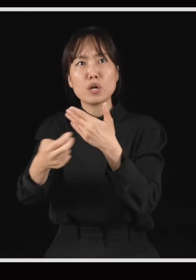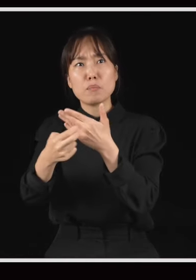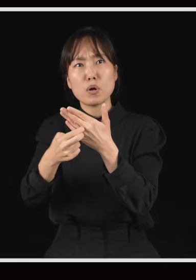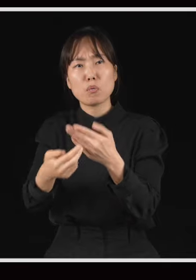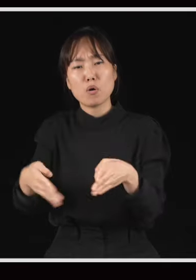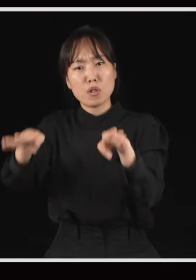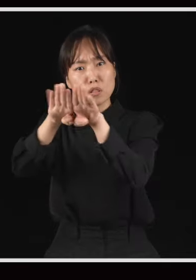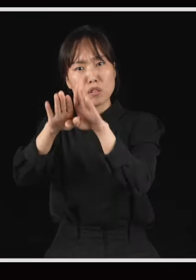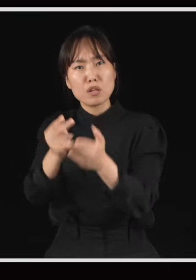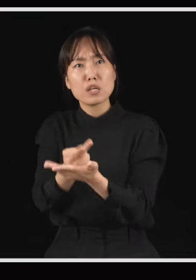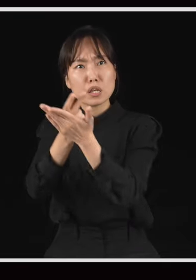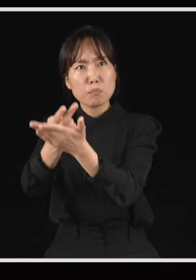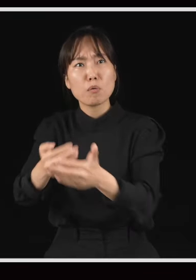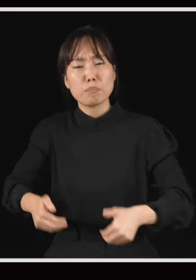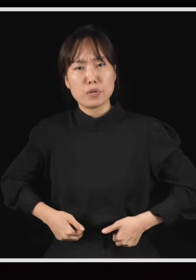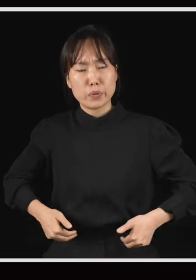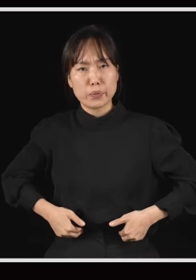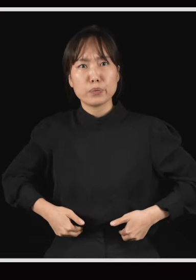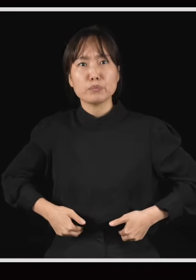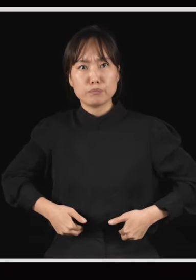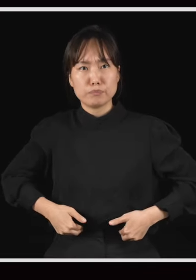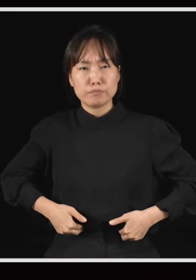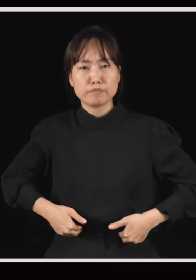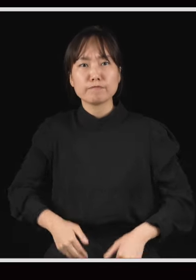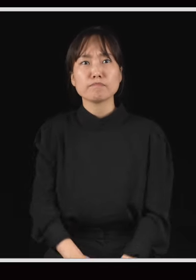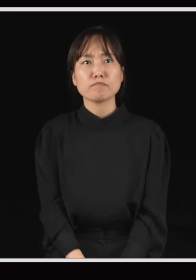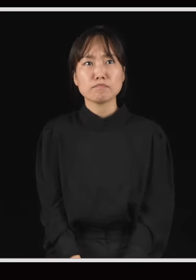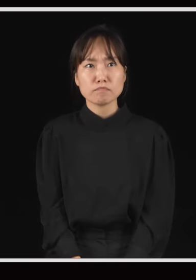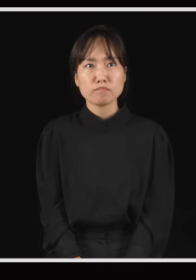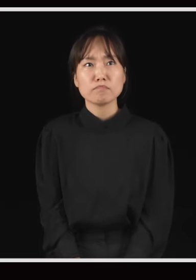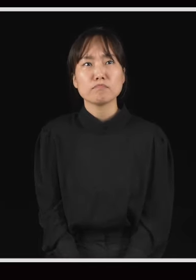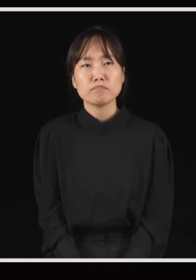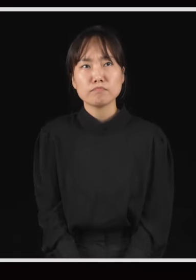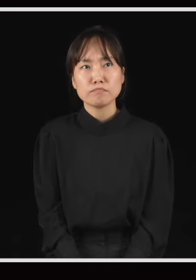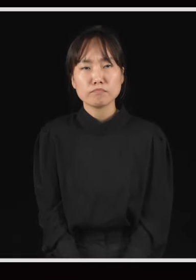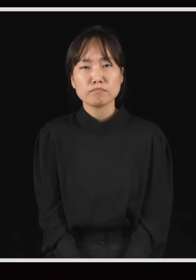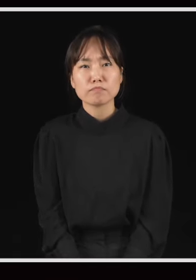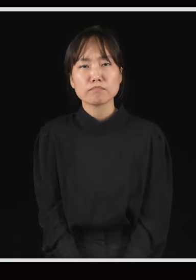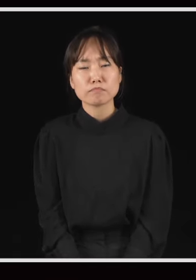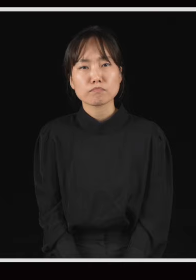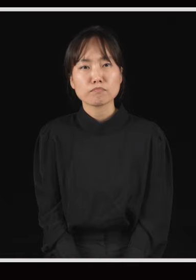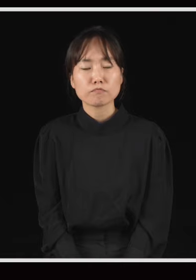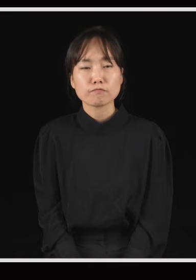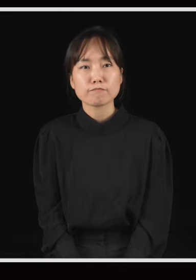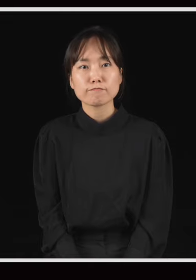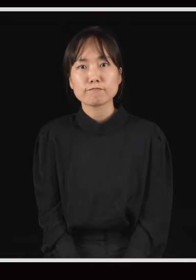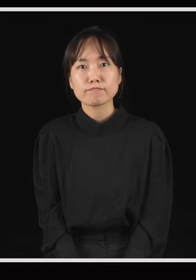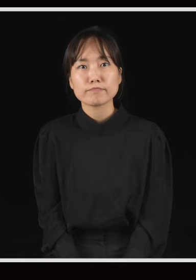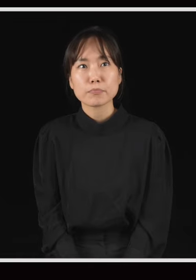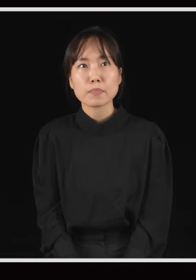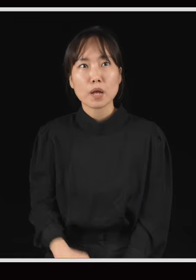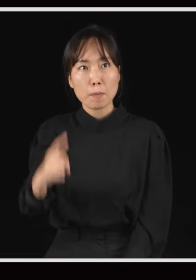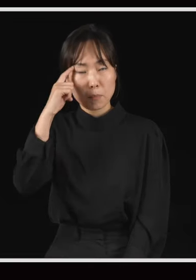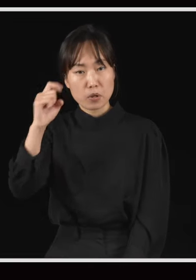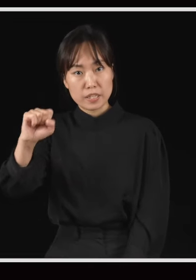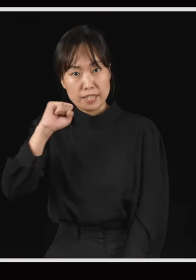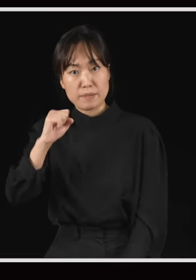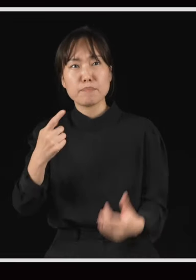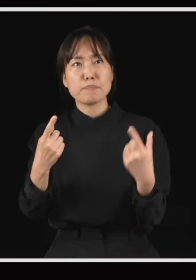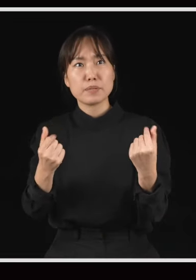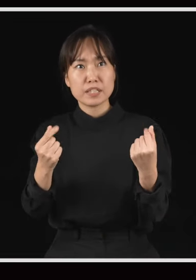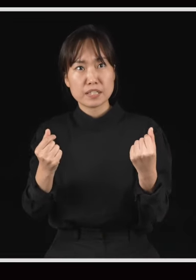없죠. 그러면 재활의학과에 가셔서 입원해서 재활을 받으셔야 되죠. 인지